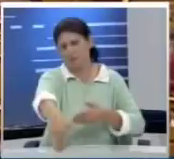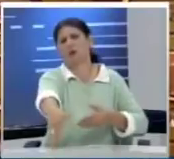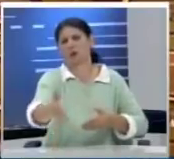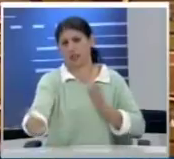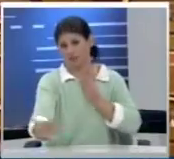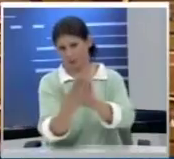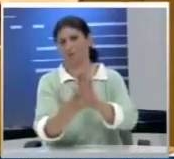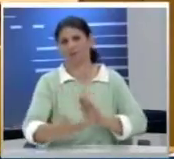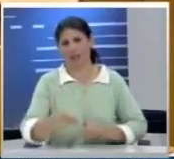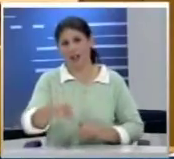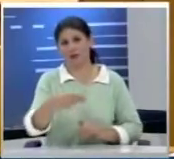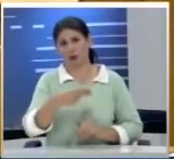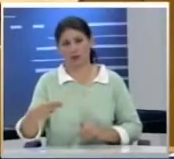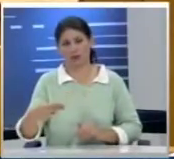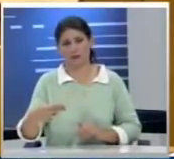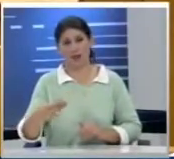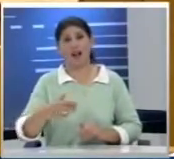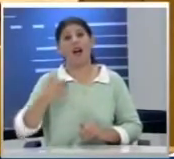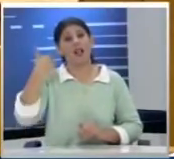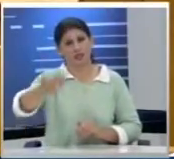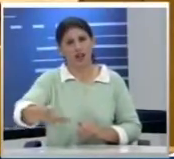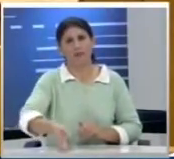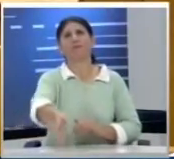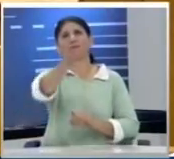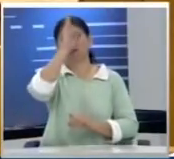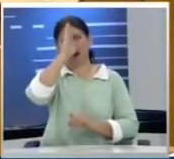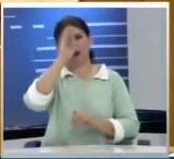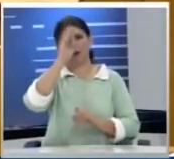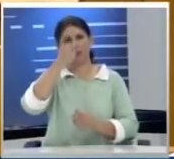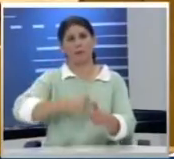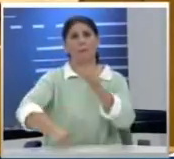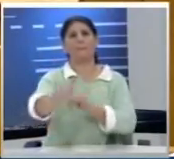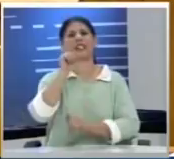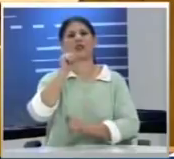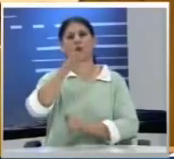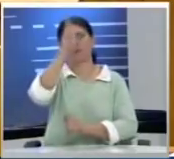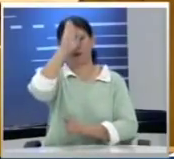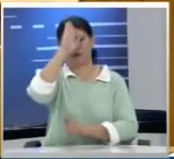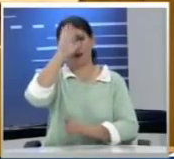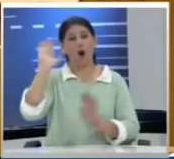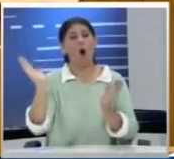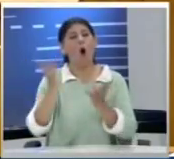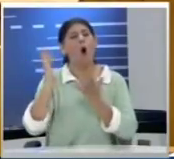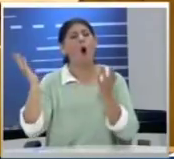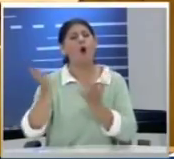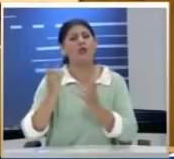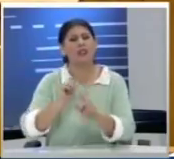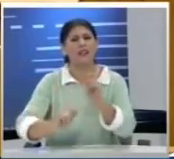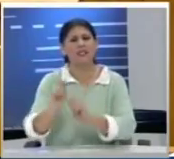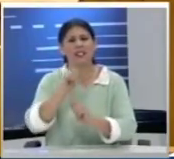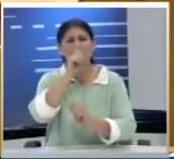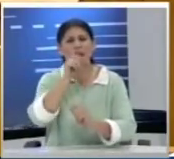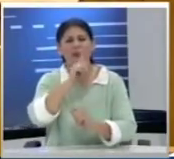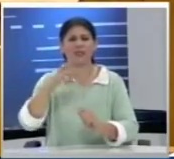μάλιστα σύντομα. Θα σας γυρίσει μπούμερανγκ. Όσα ειδικά δικαστήρια και να στήσετε για να